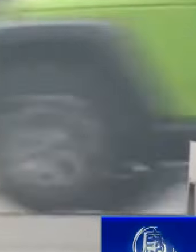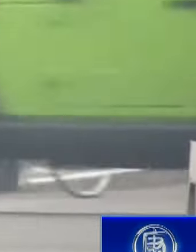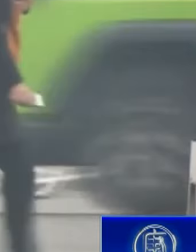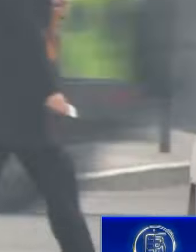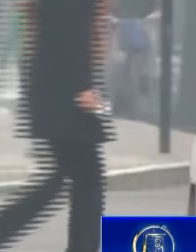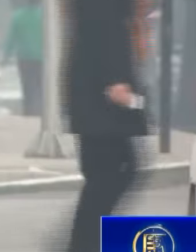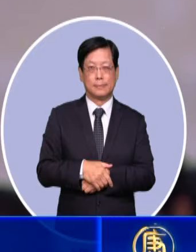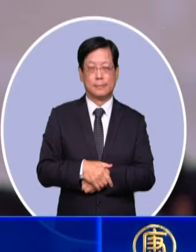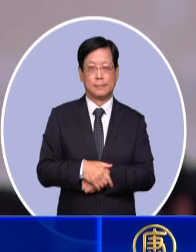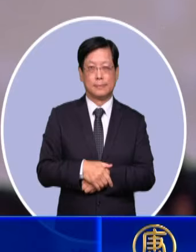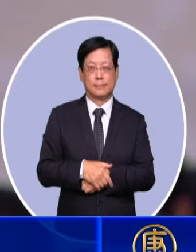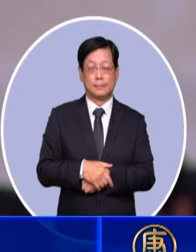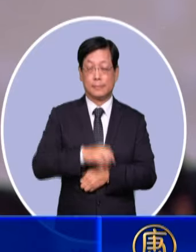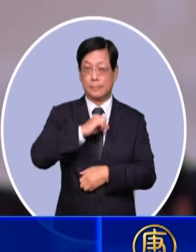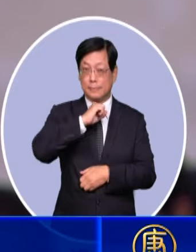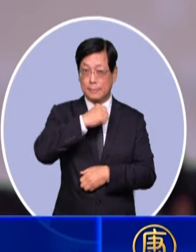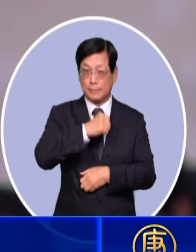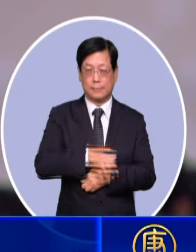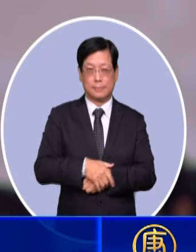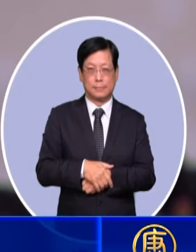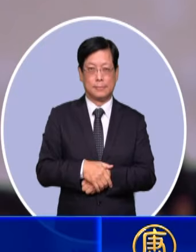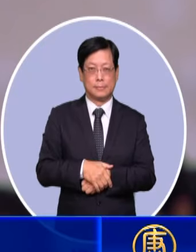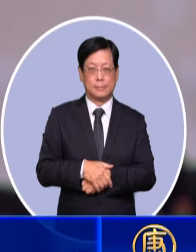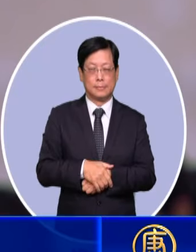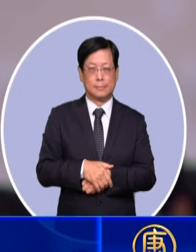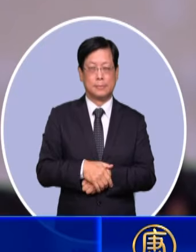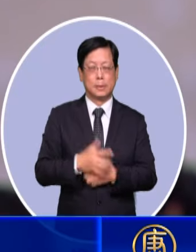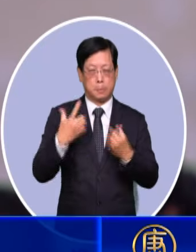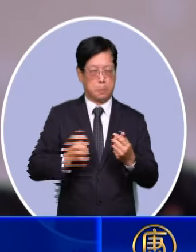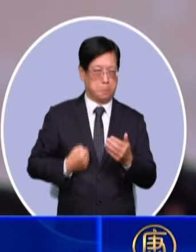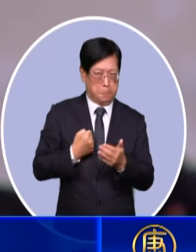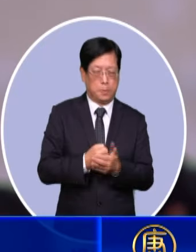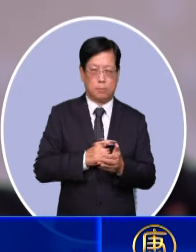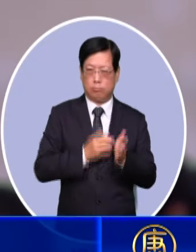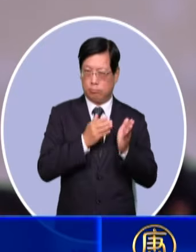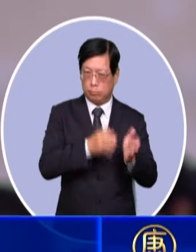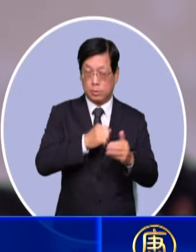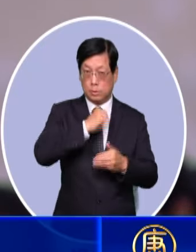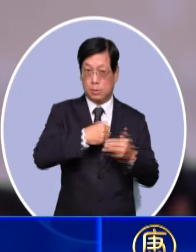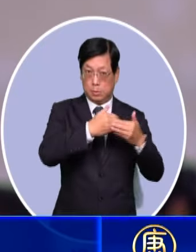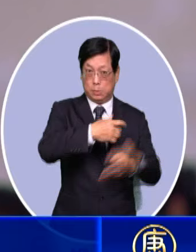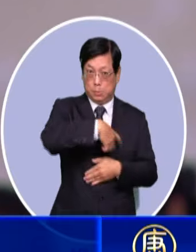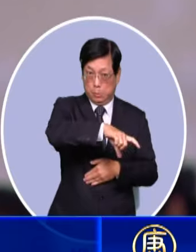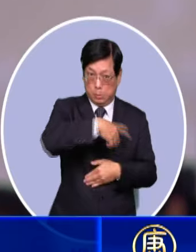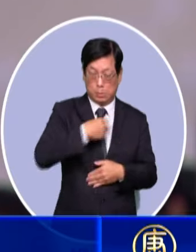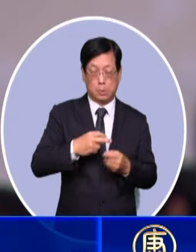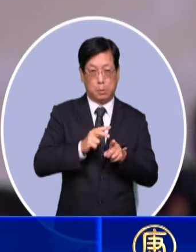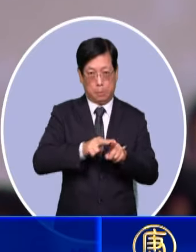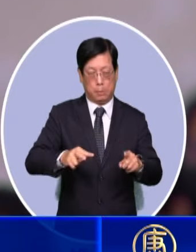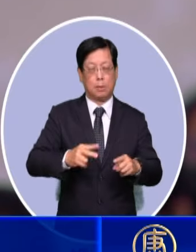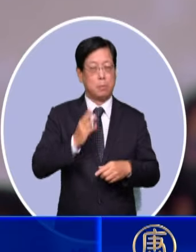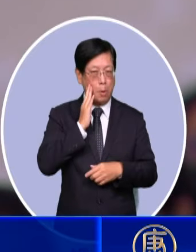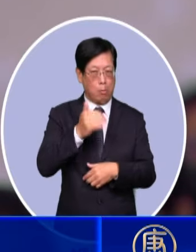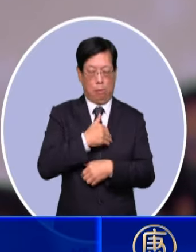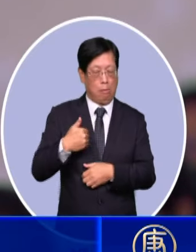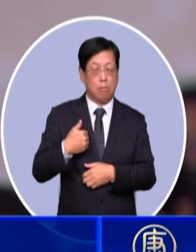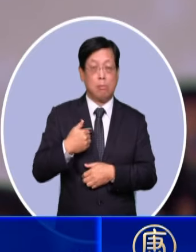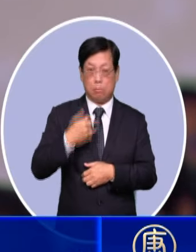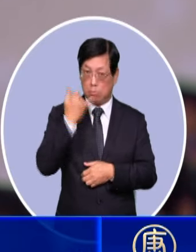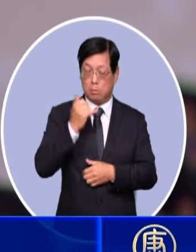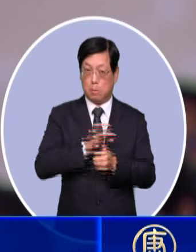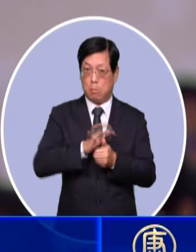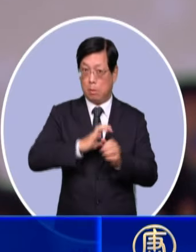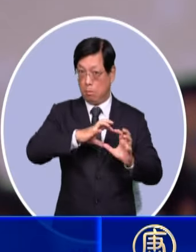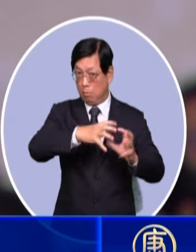起国际责任。 台湾有决心致力维护台海的和平稳定，成就全球